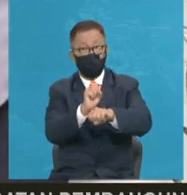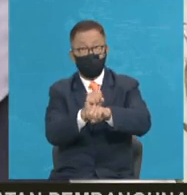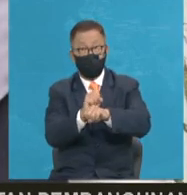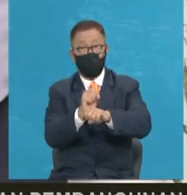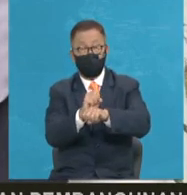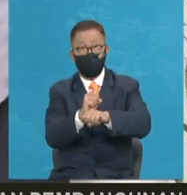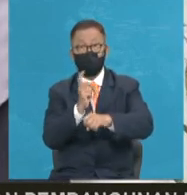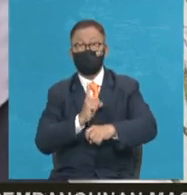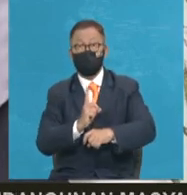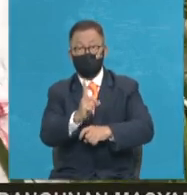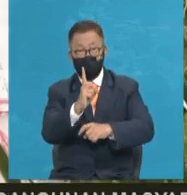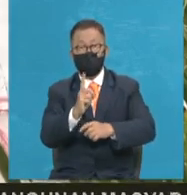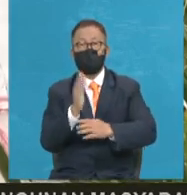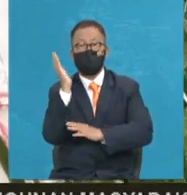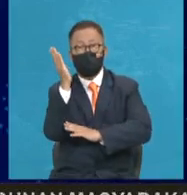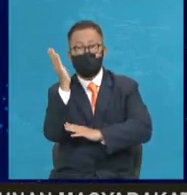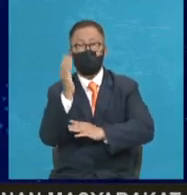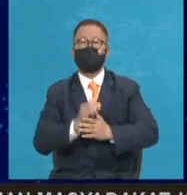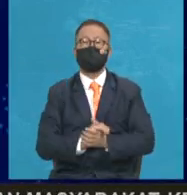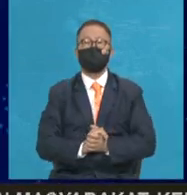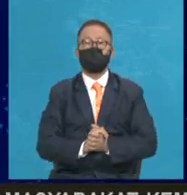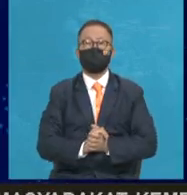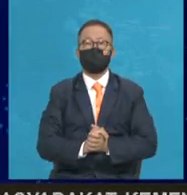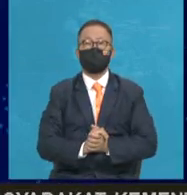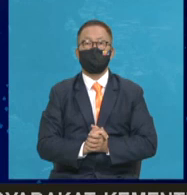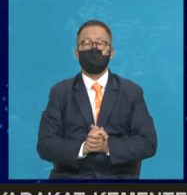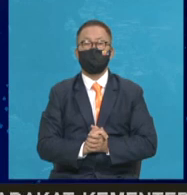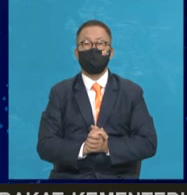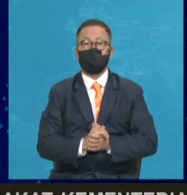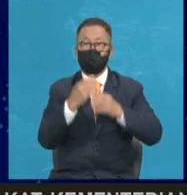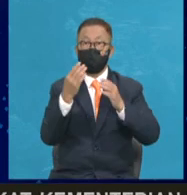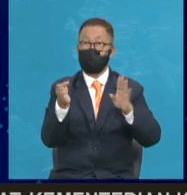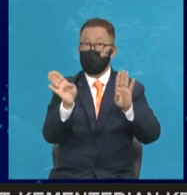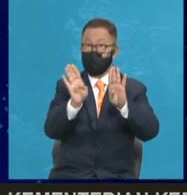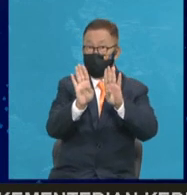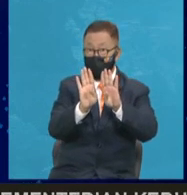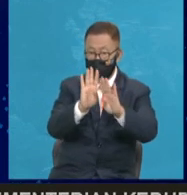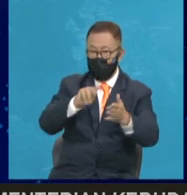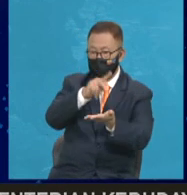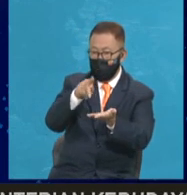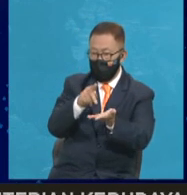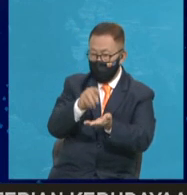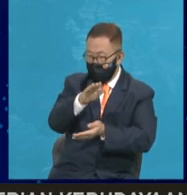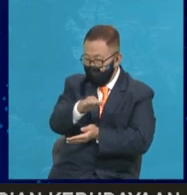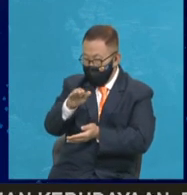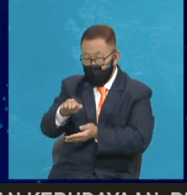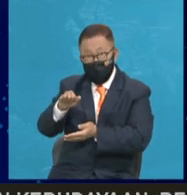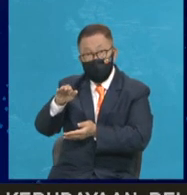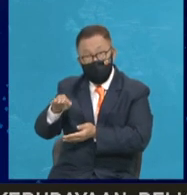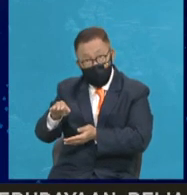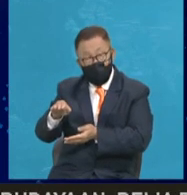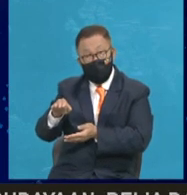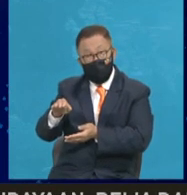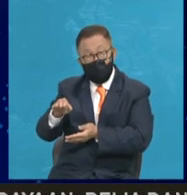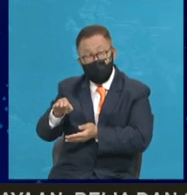yang Hai penutupan sementara pusat pencegahan kanak-kanak dibawah kawalan